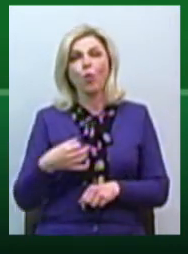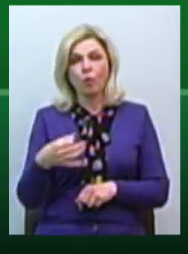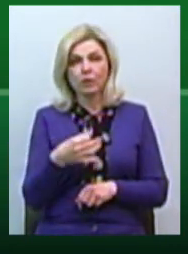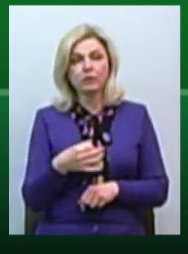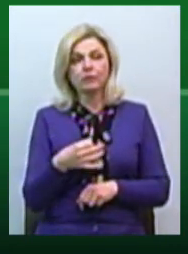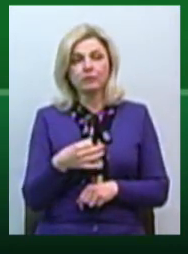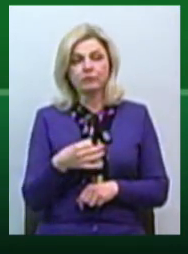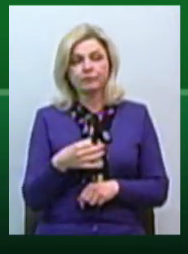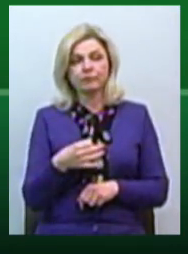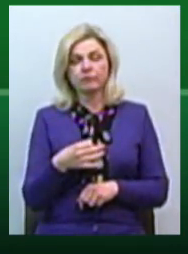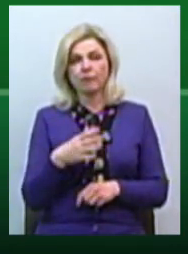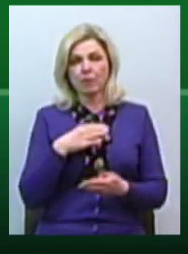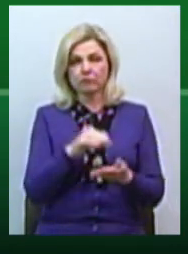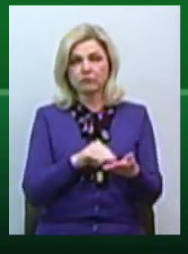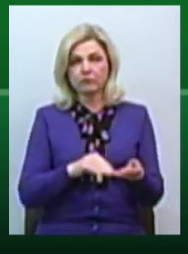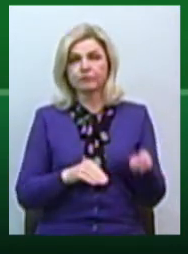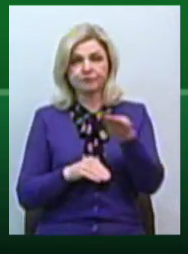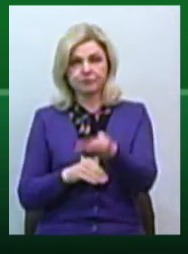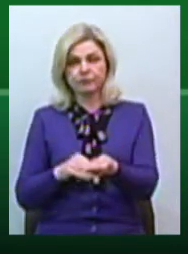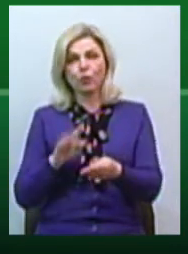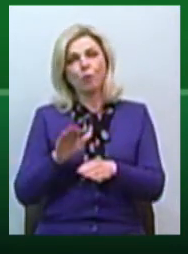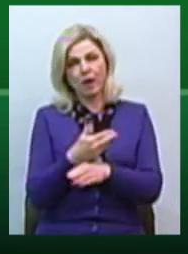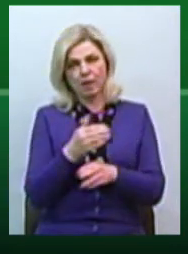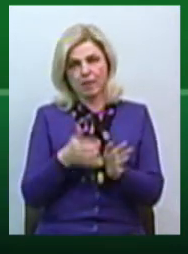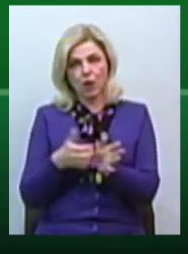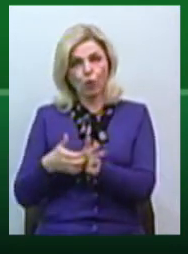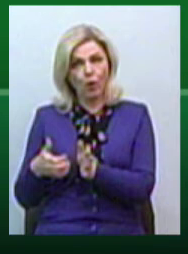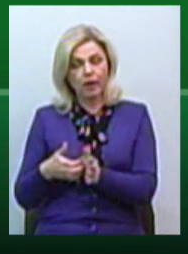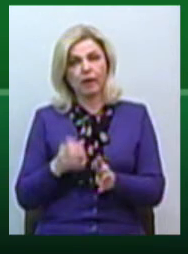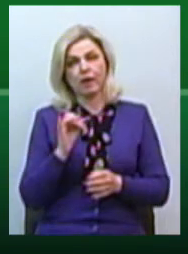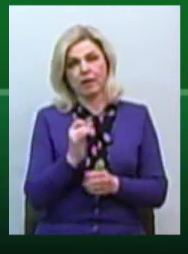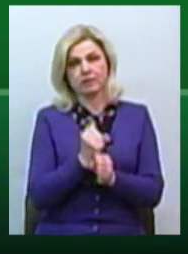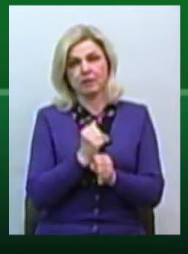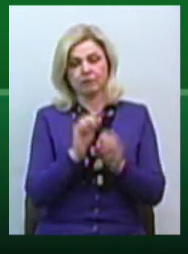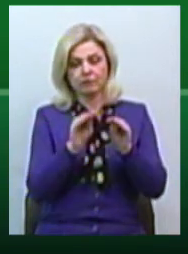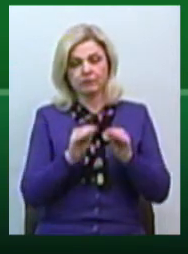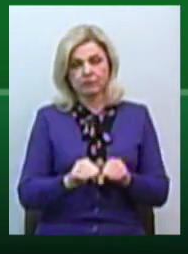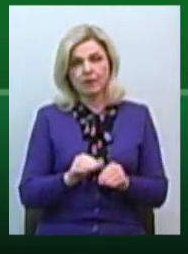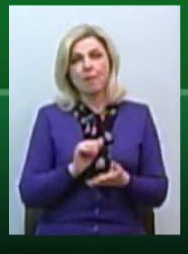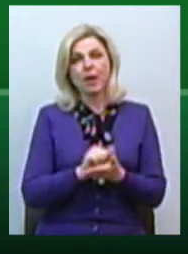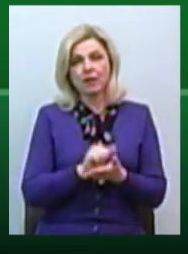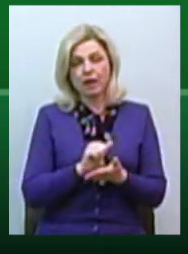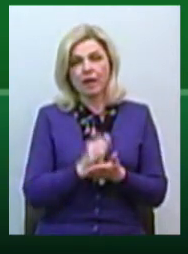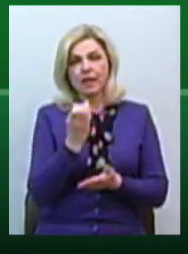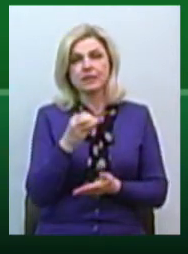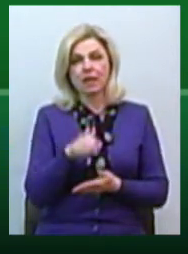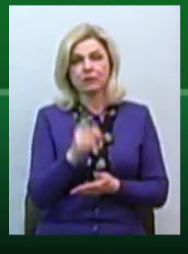було видано вимогу припис на усунення даних недоліків та складено адмінматеріали за статтею